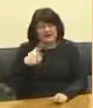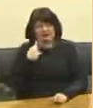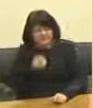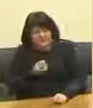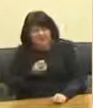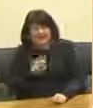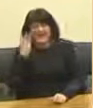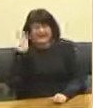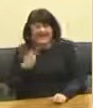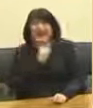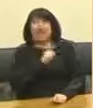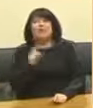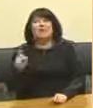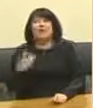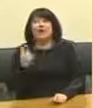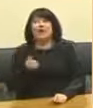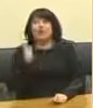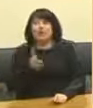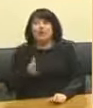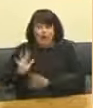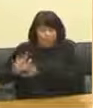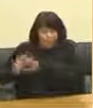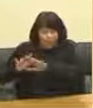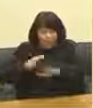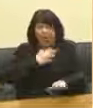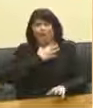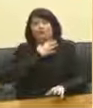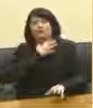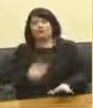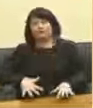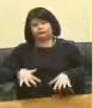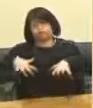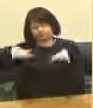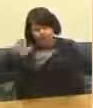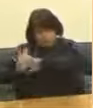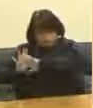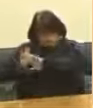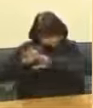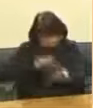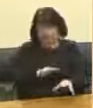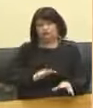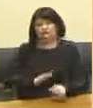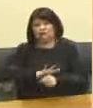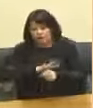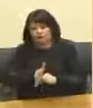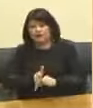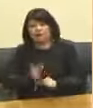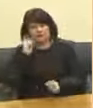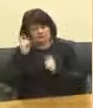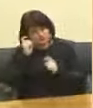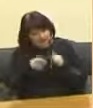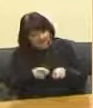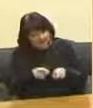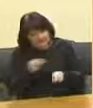έχω 3 εκατομμύρια και μπορώ να σας πνίξω, είχε πει ο Ερντογάν. Ελήφθη υπόψη τίποτα